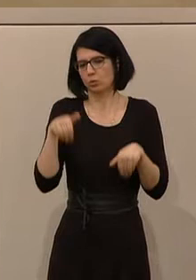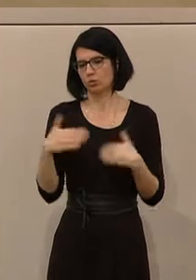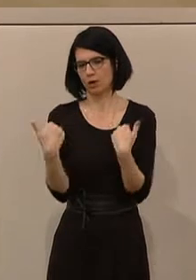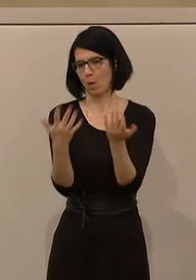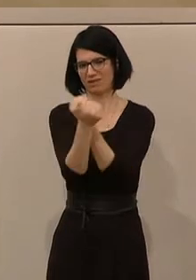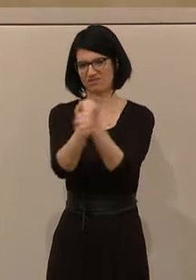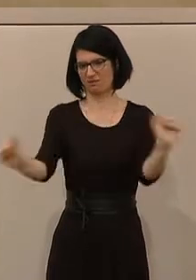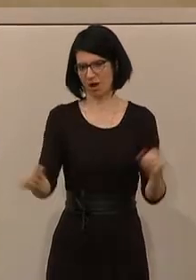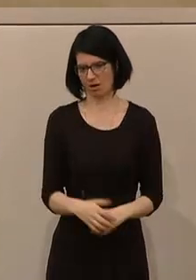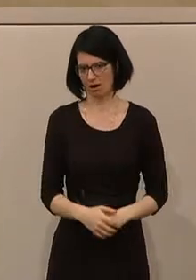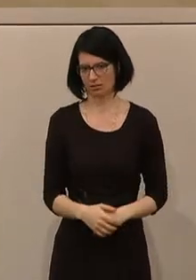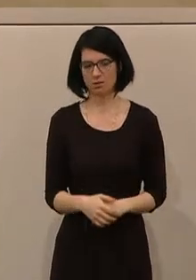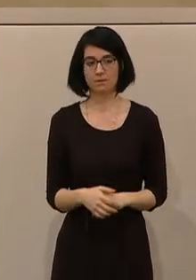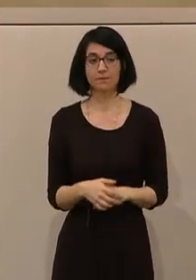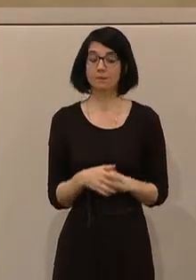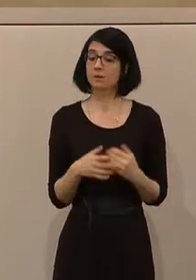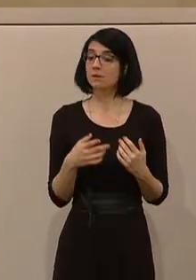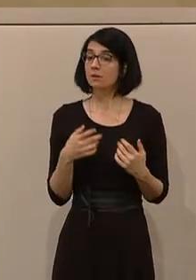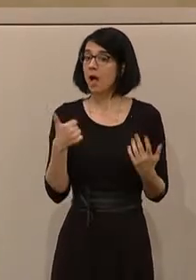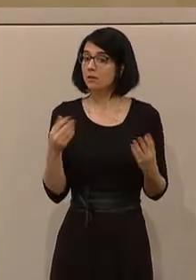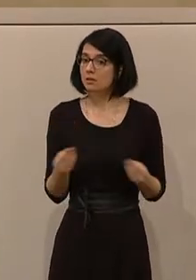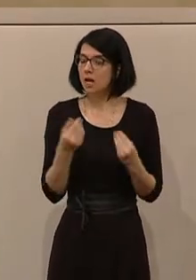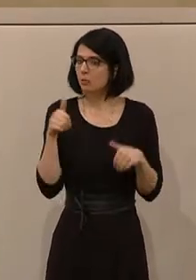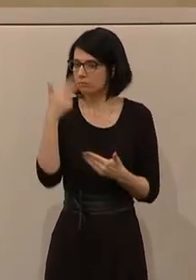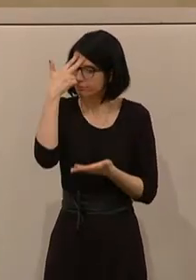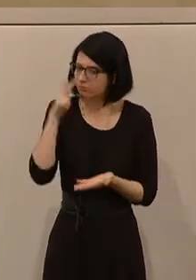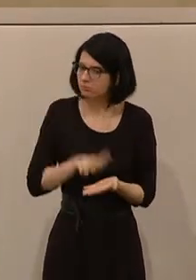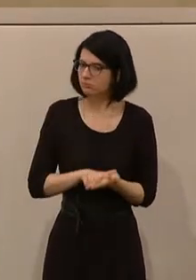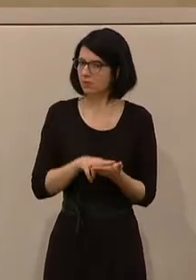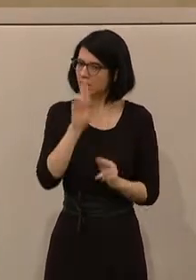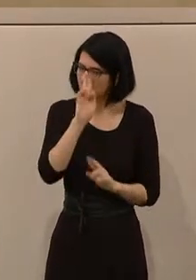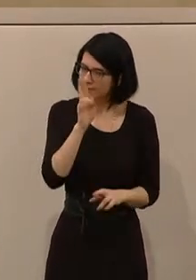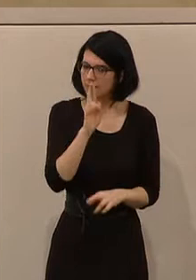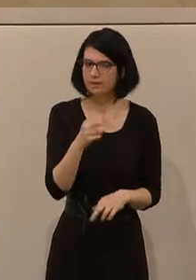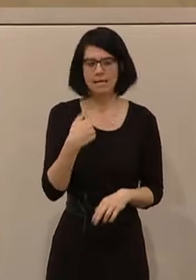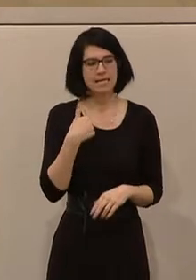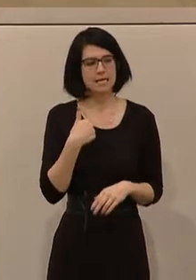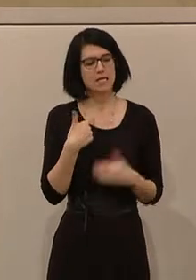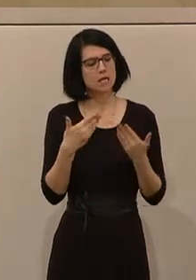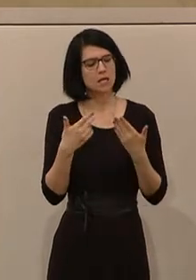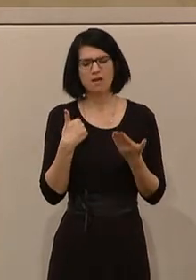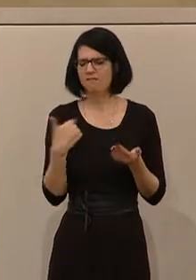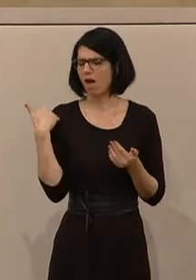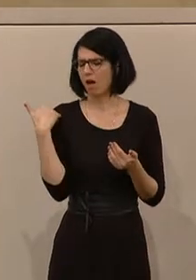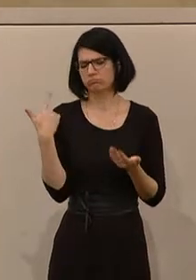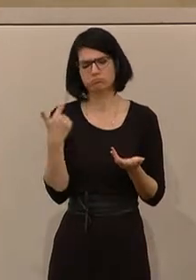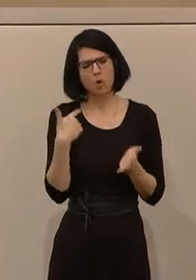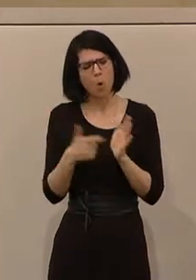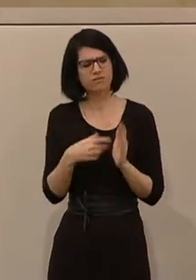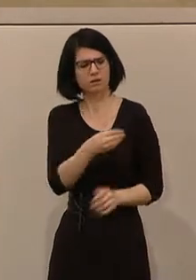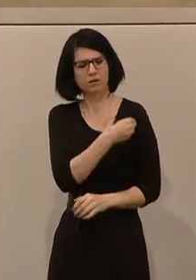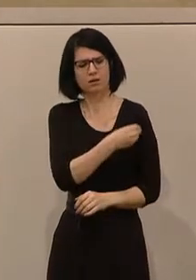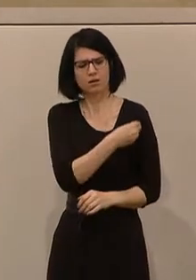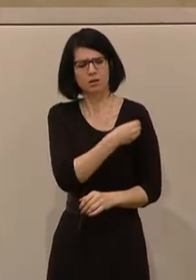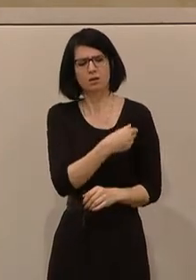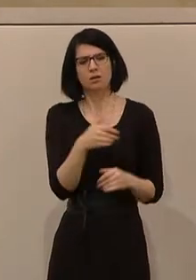Eines kann man heute auf jeden Fall schon sagen und das gilt es auch anzuerkennen. Ich bin auch sehr oft darauf angesprochen worden, dass wohl